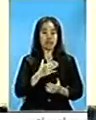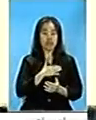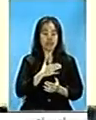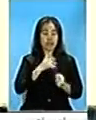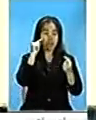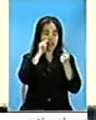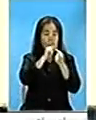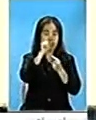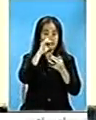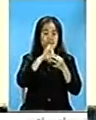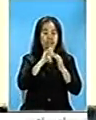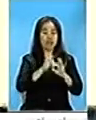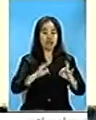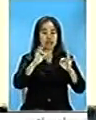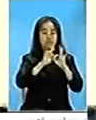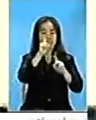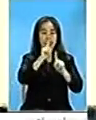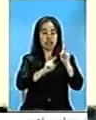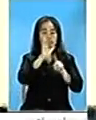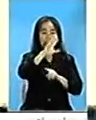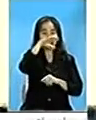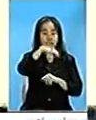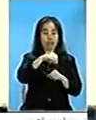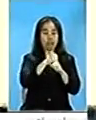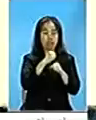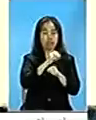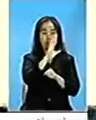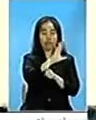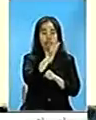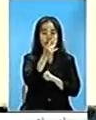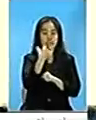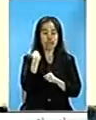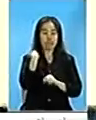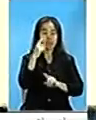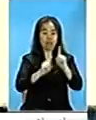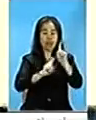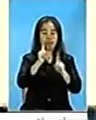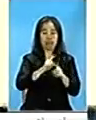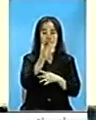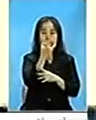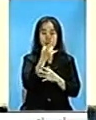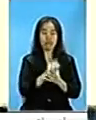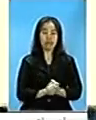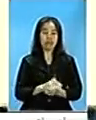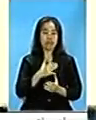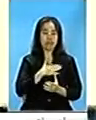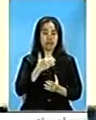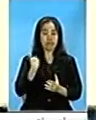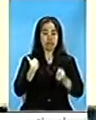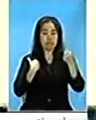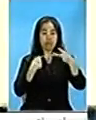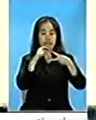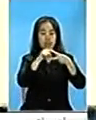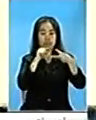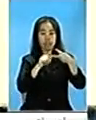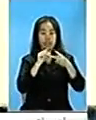จะวัดความสำเร็จของการทำงานของท่านว่าอะไรเป็นตัวชี้วัดผมคงมี2ประเด็น